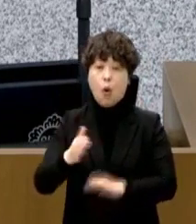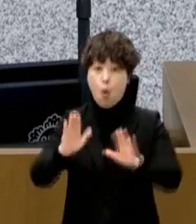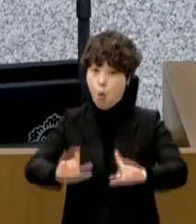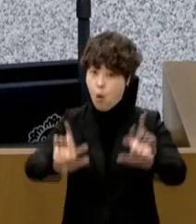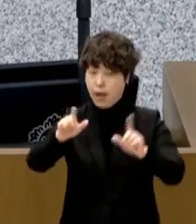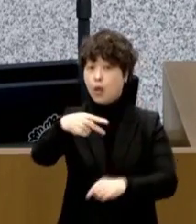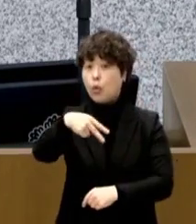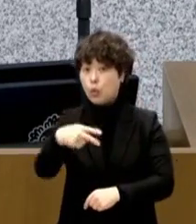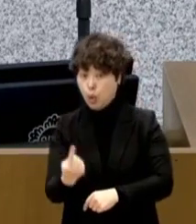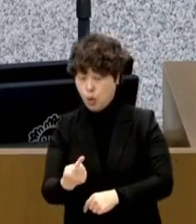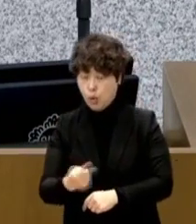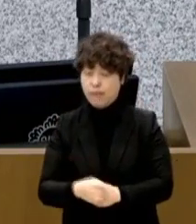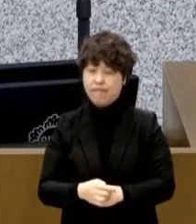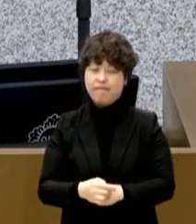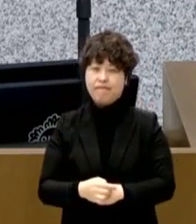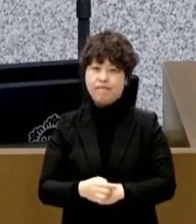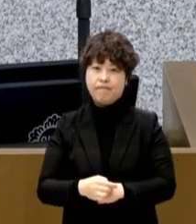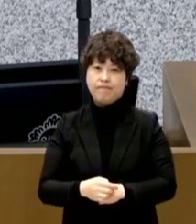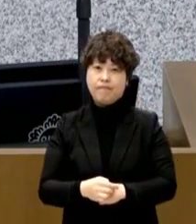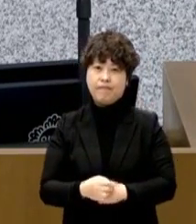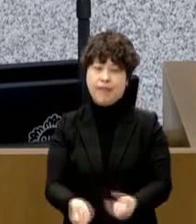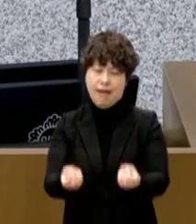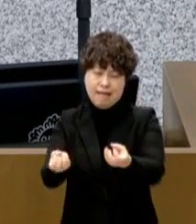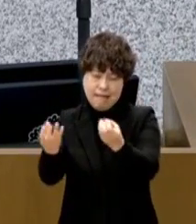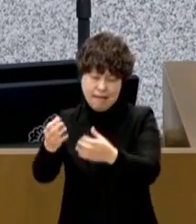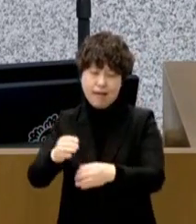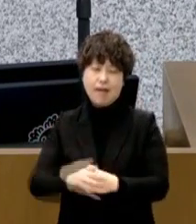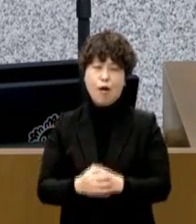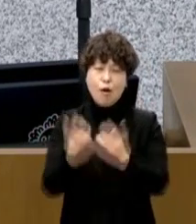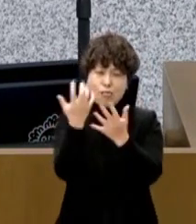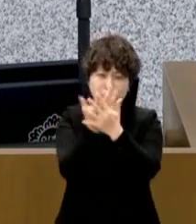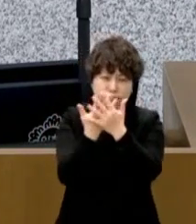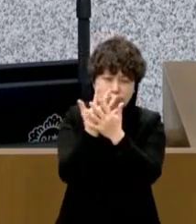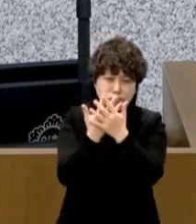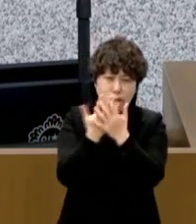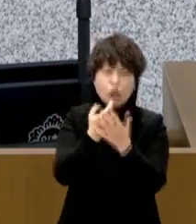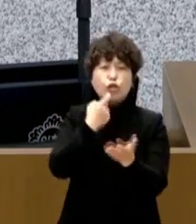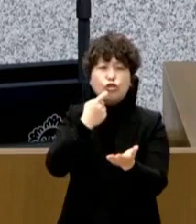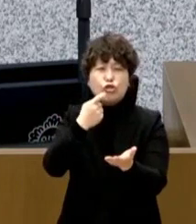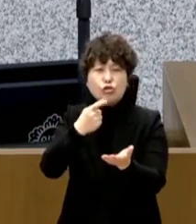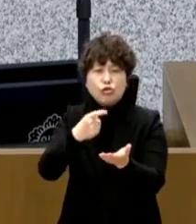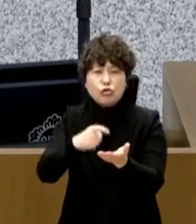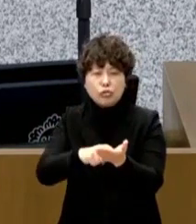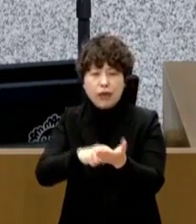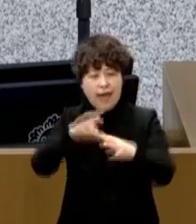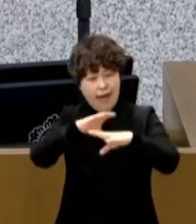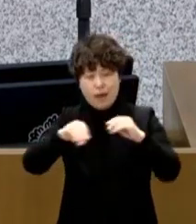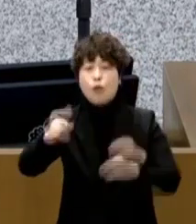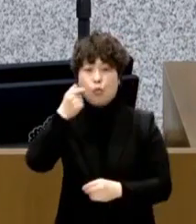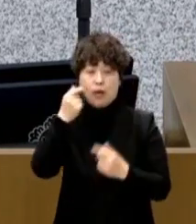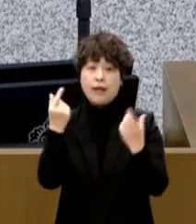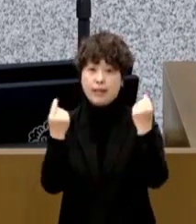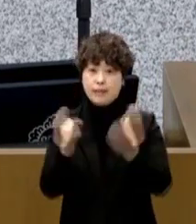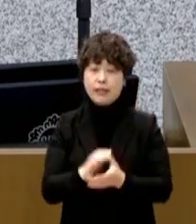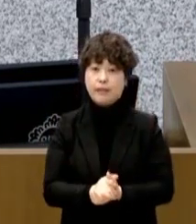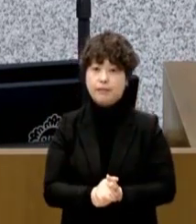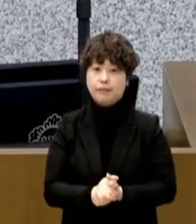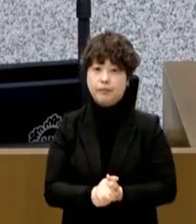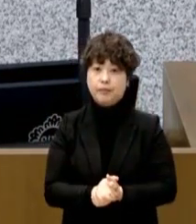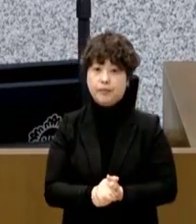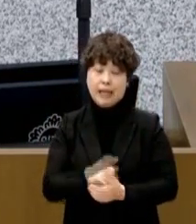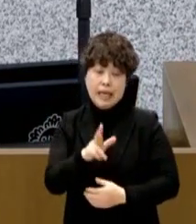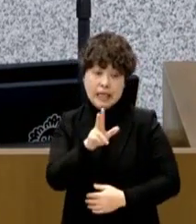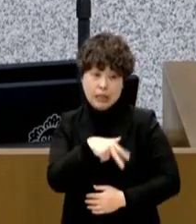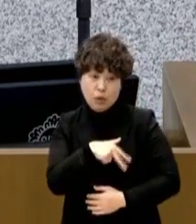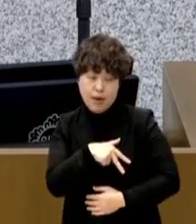올해도 대내외적으로 불확실성의 그늘은 쉽게 거치지 않을 것으로 보입니다.